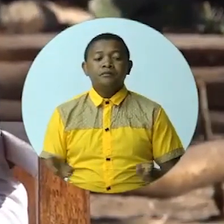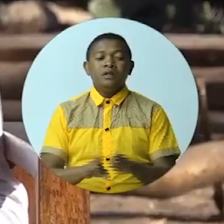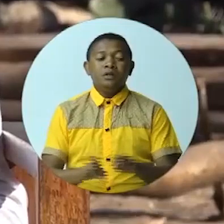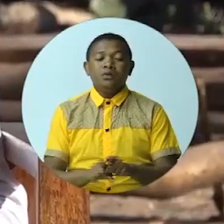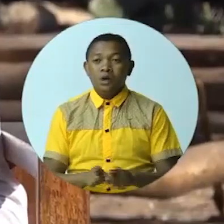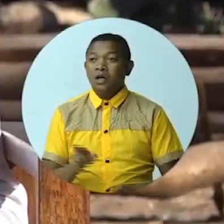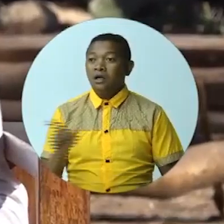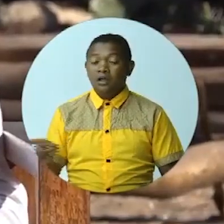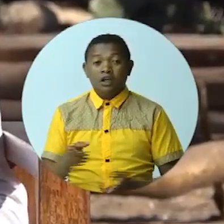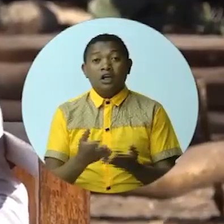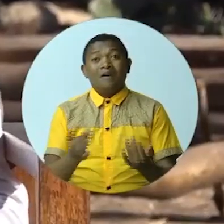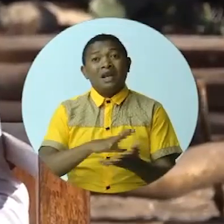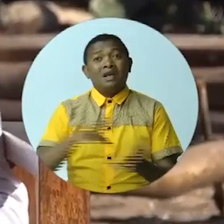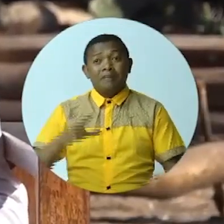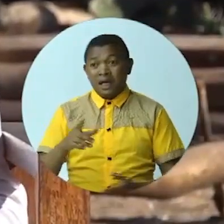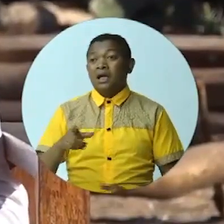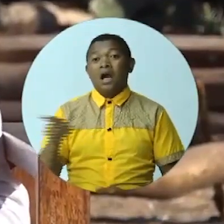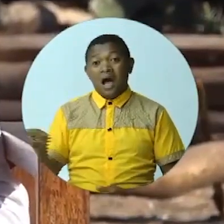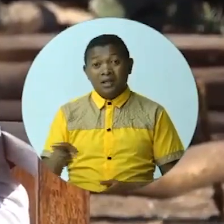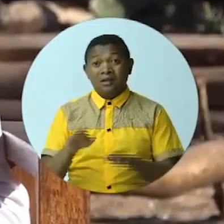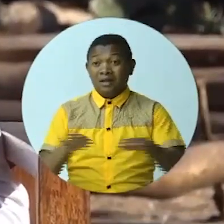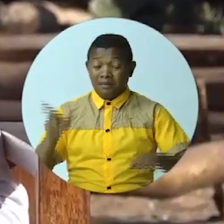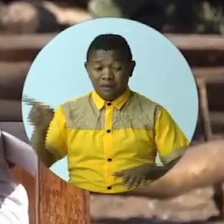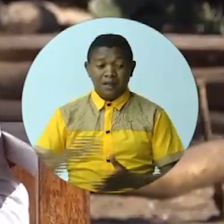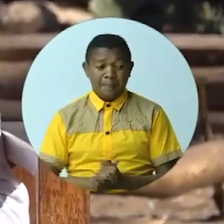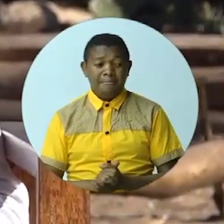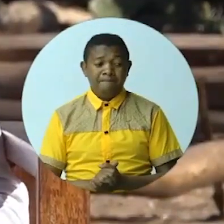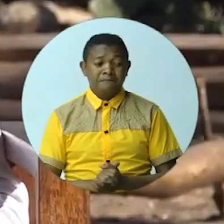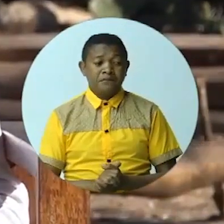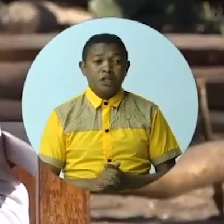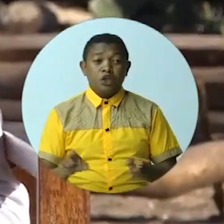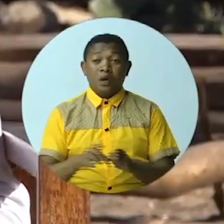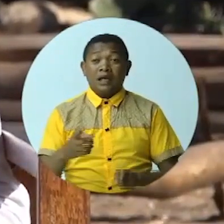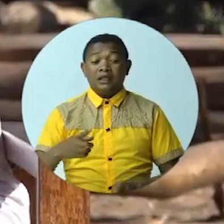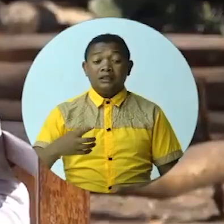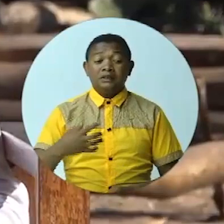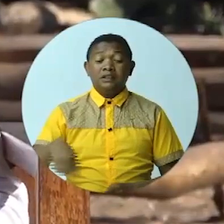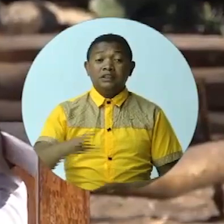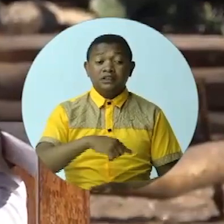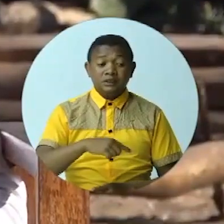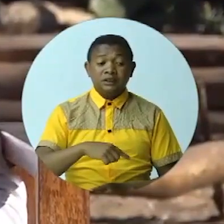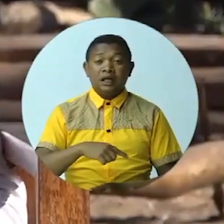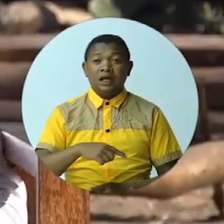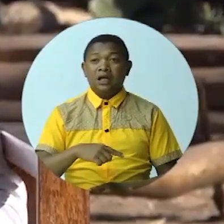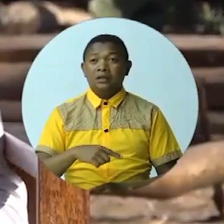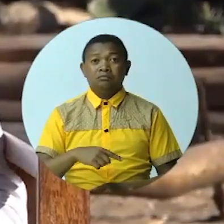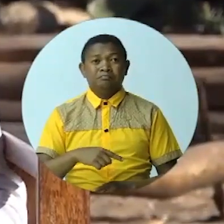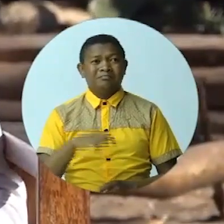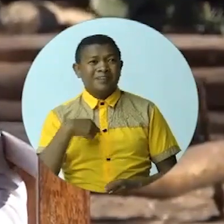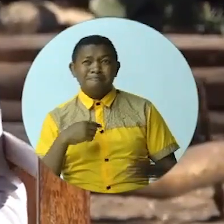zavatra lehibe tena tinapetraka dia ataontsika ihany koa ary amoriko ny bailleur de fonds